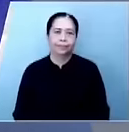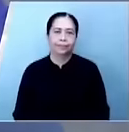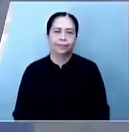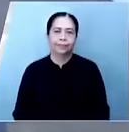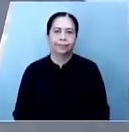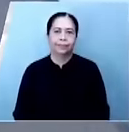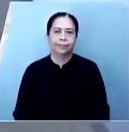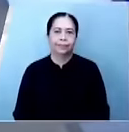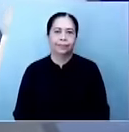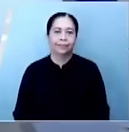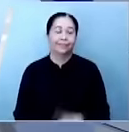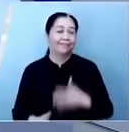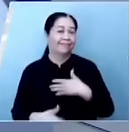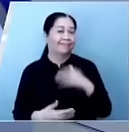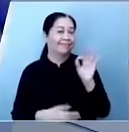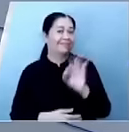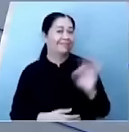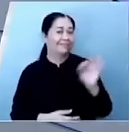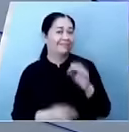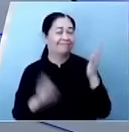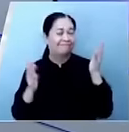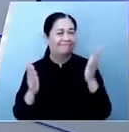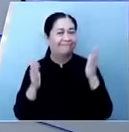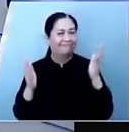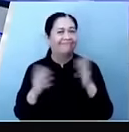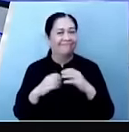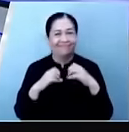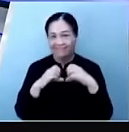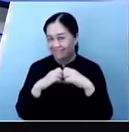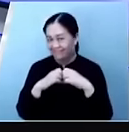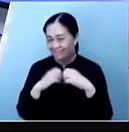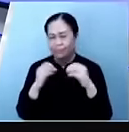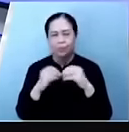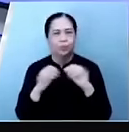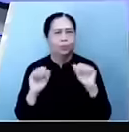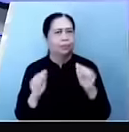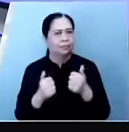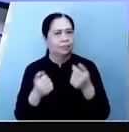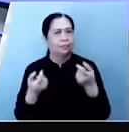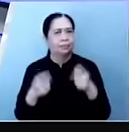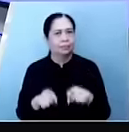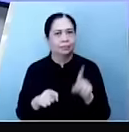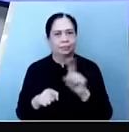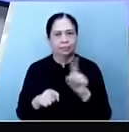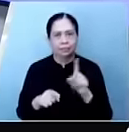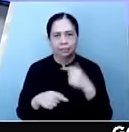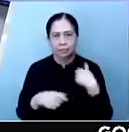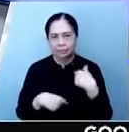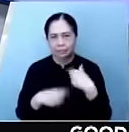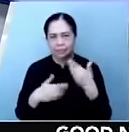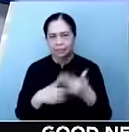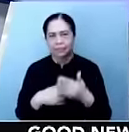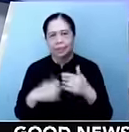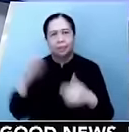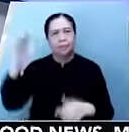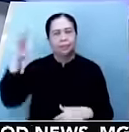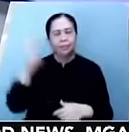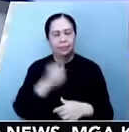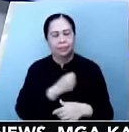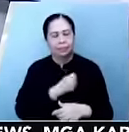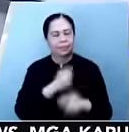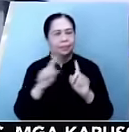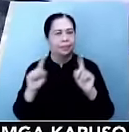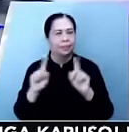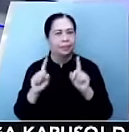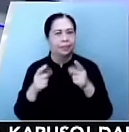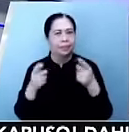Happy Friday, chikahan, mga kapuso! Mas challenging ang mga eksenang gagawin ng cast ng Abot Kamay na Pangarap sa kanilang upcoming